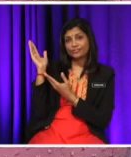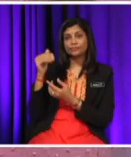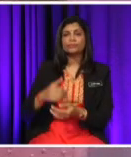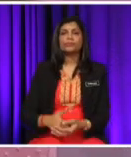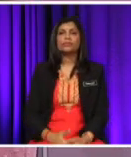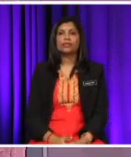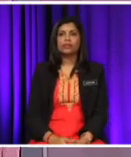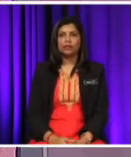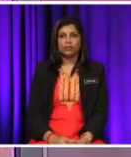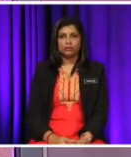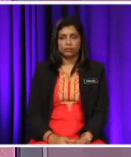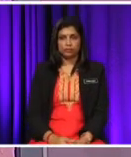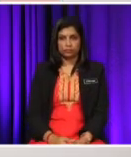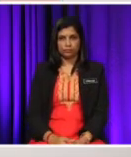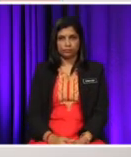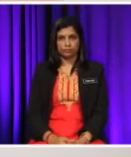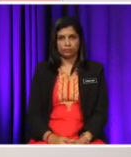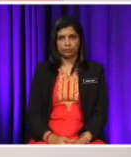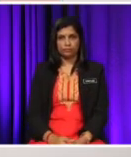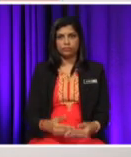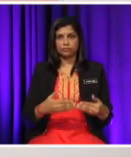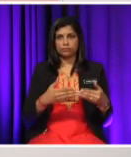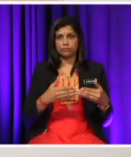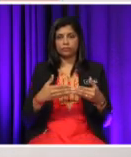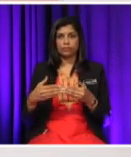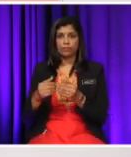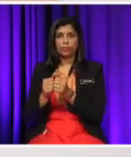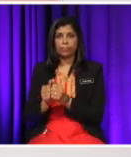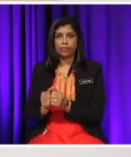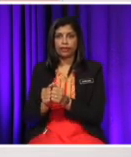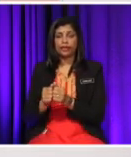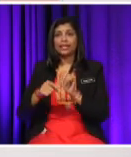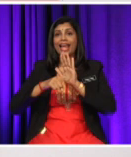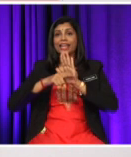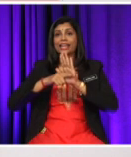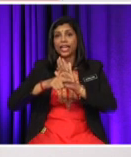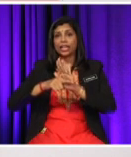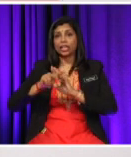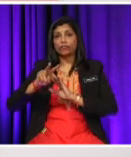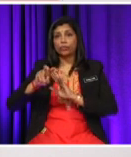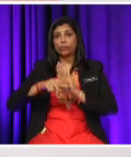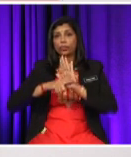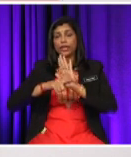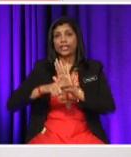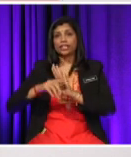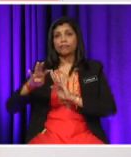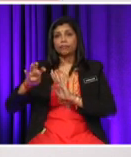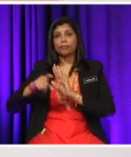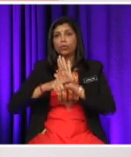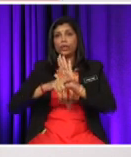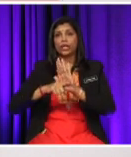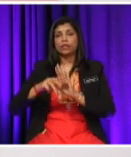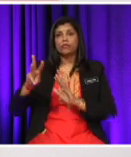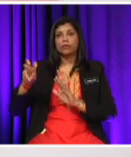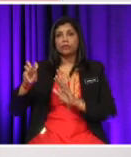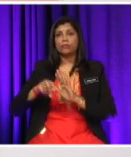dia negatif 20 sampai negatif 280 lah sebab kita negatif